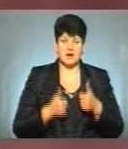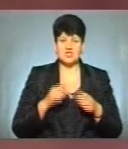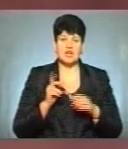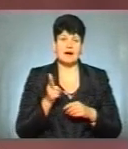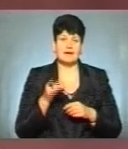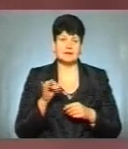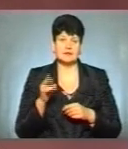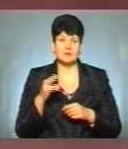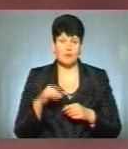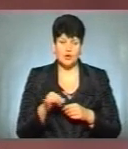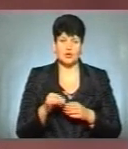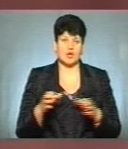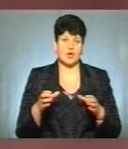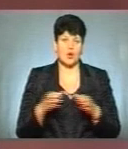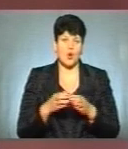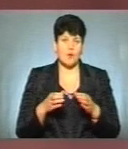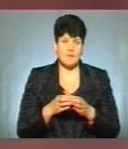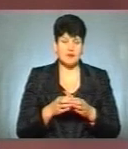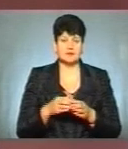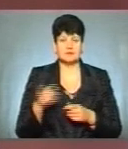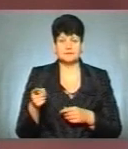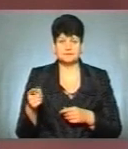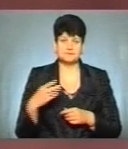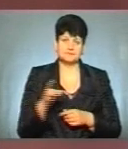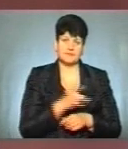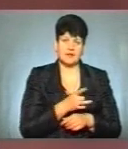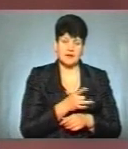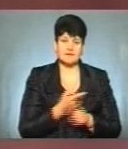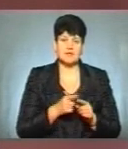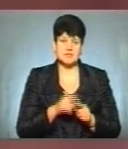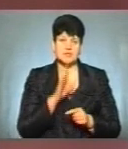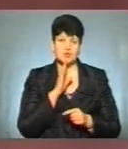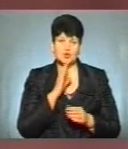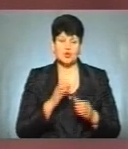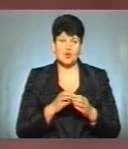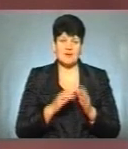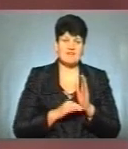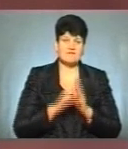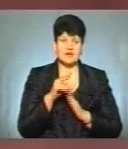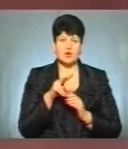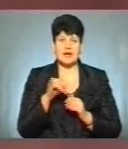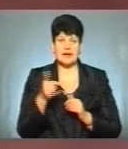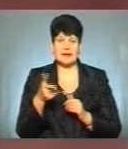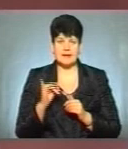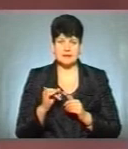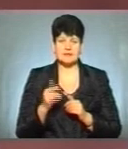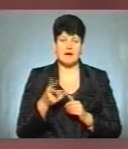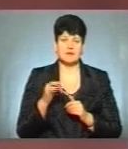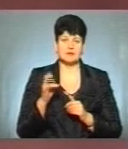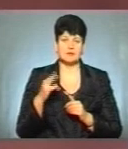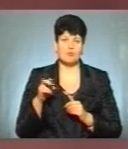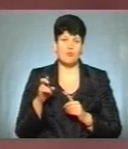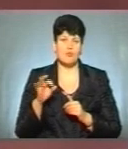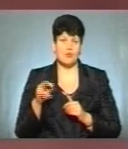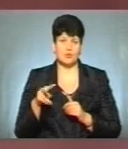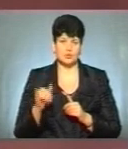ТНЕУ «Енерго» та спортсменок з Рівного. Це шостий тур чемпіонату України серед жіночих команд вищої ліги з гандболу. Більше про